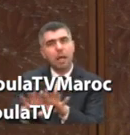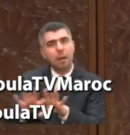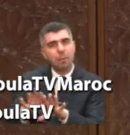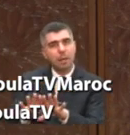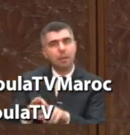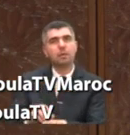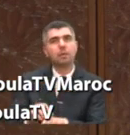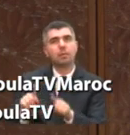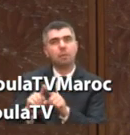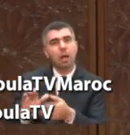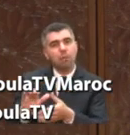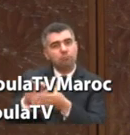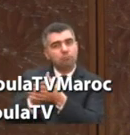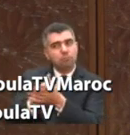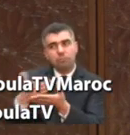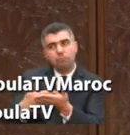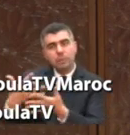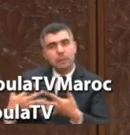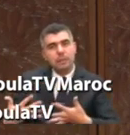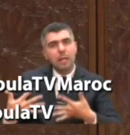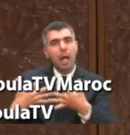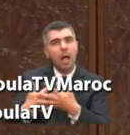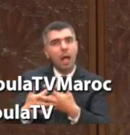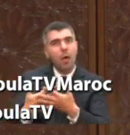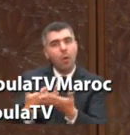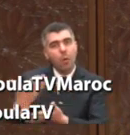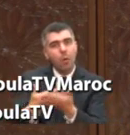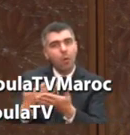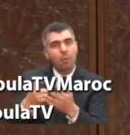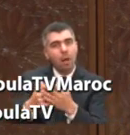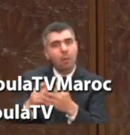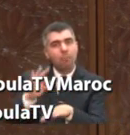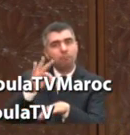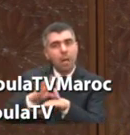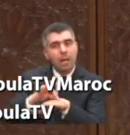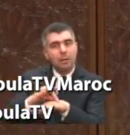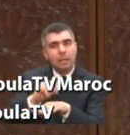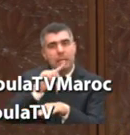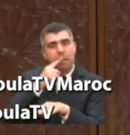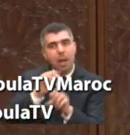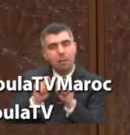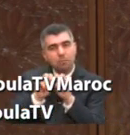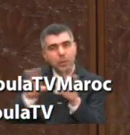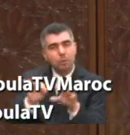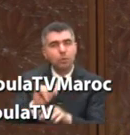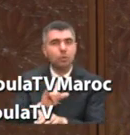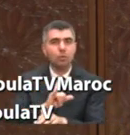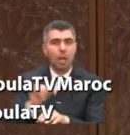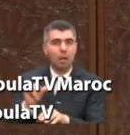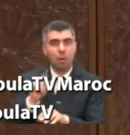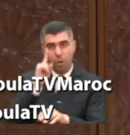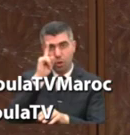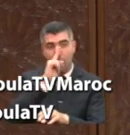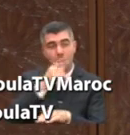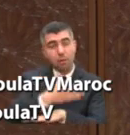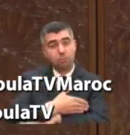اولا يتكاتف هذا المنتوج هذا، وثانيا يكونوا بصحه جيده، لان من طبيعه الحال غادي نصدروا، وباش نصدروا